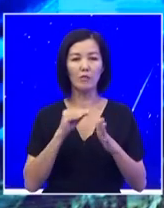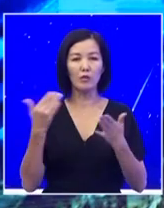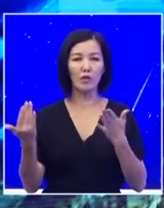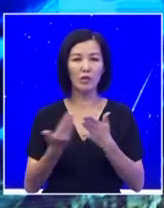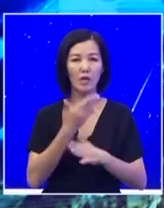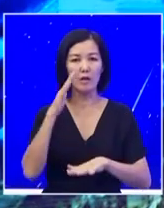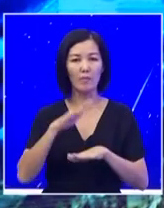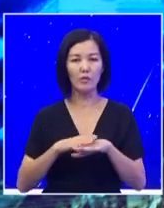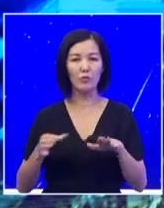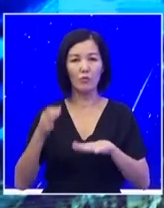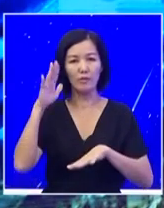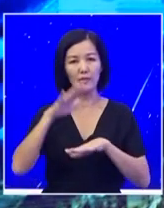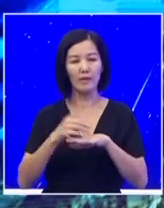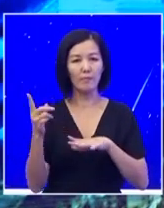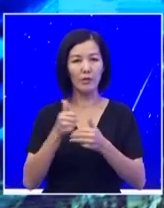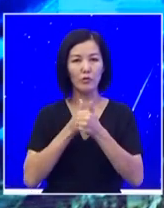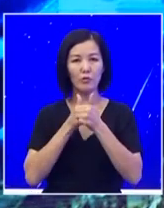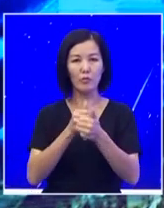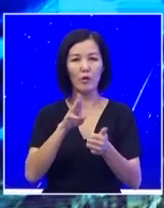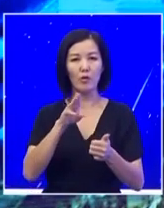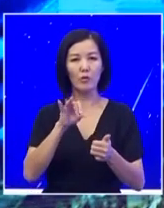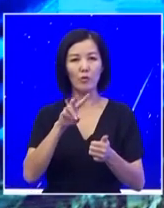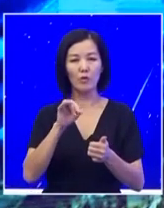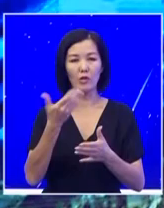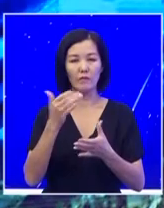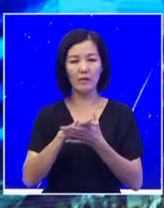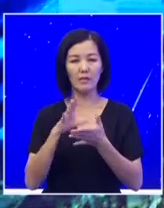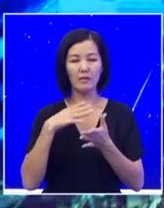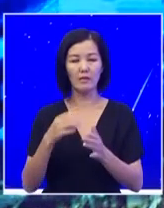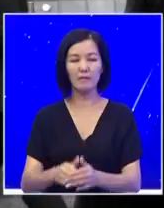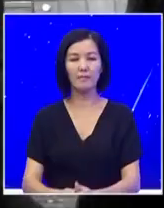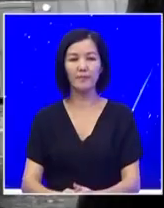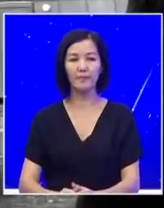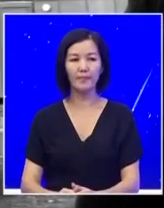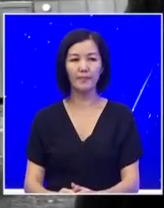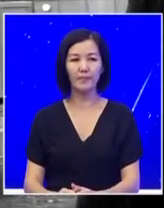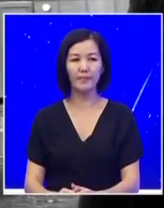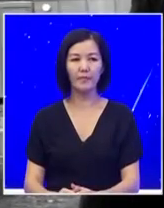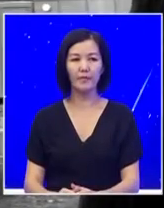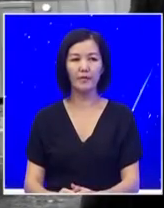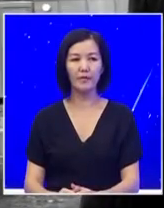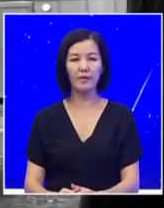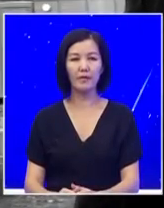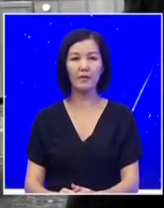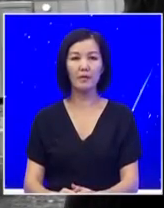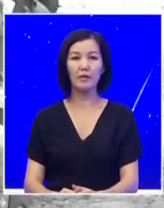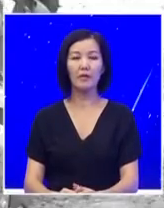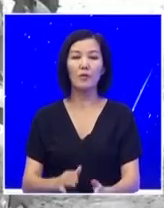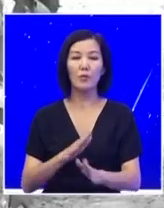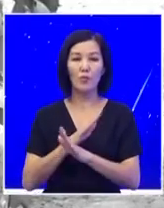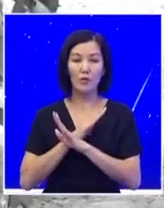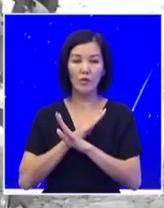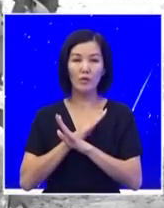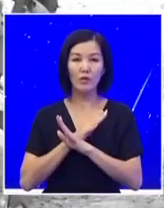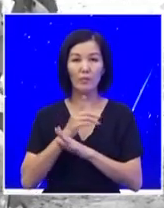басшыны облыс әкімінің бірінші орынбасары Ләззат Тұрлашев таныстырды. Өлді деуге болама, айтыңдаршы,